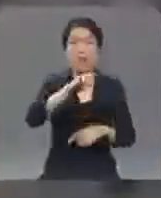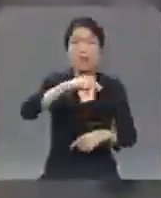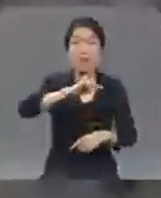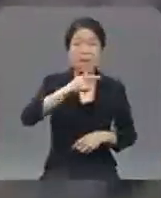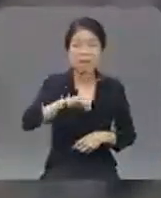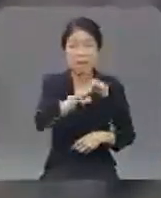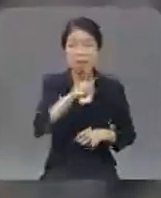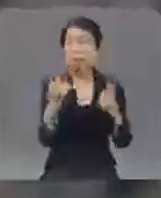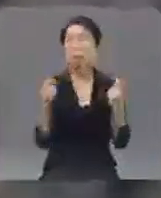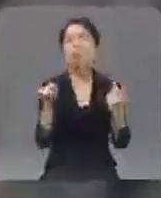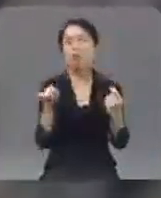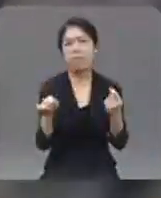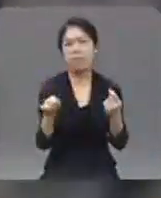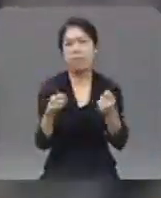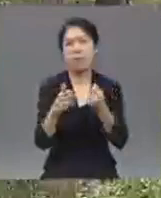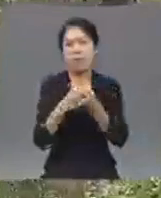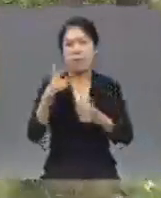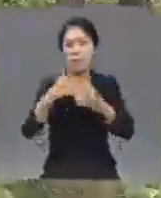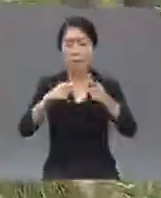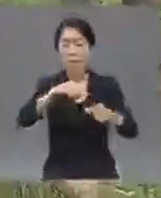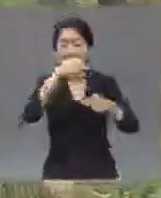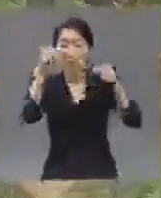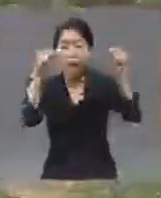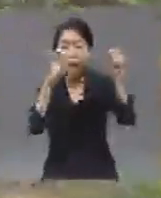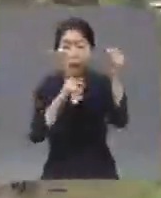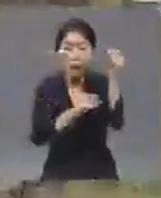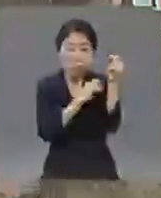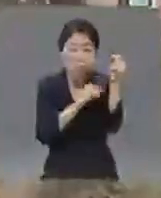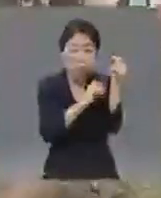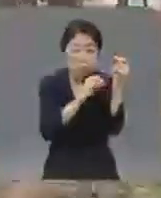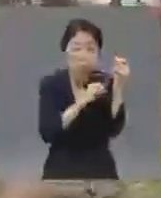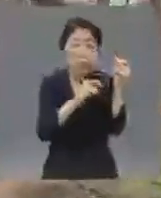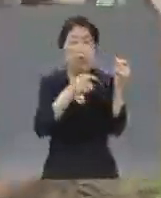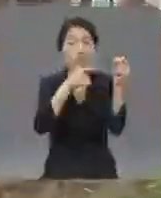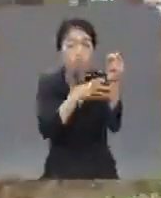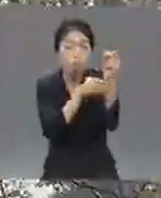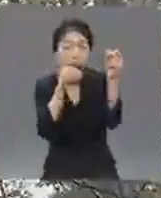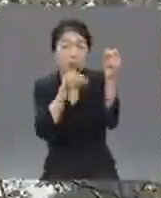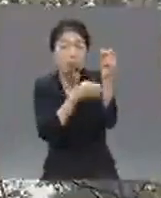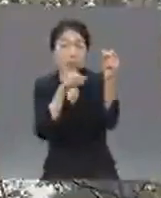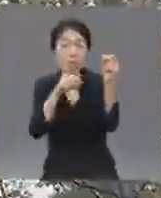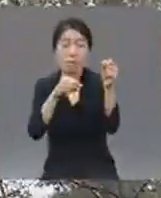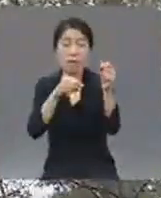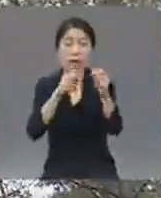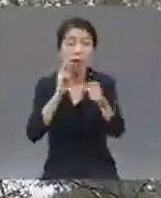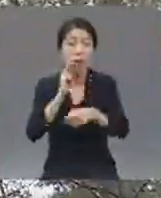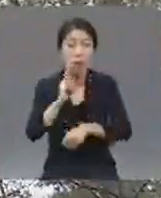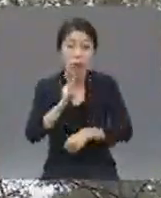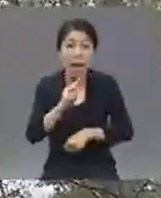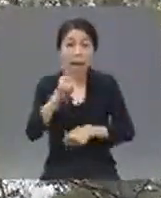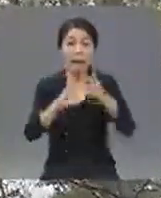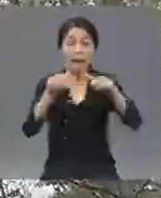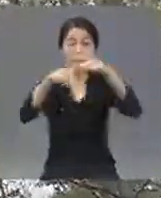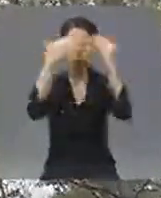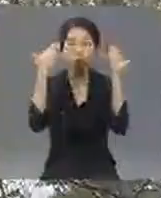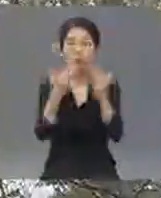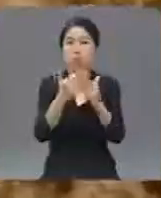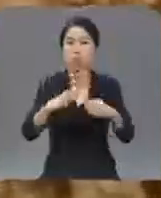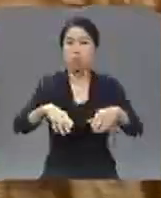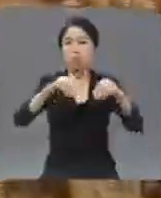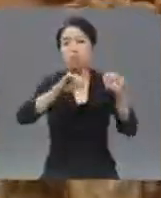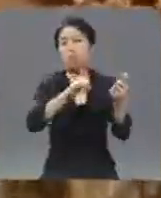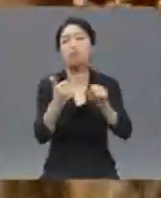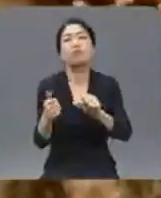소나무 가지의 기생하며 수액을 빨아먹는데 심한 경우 나무 전체가 말라 죽습니다